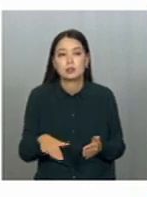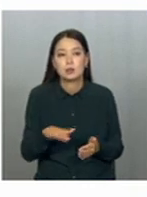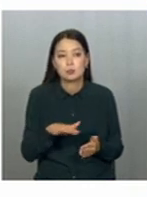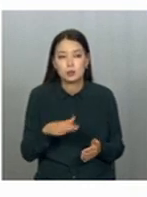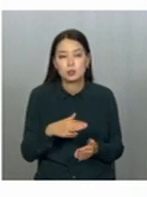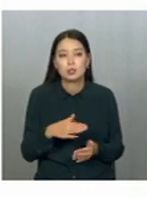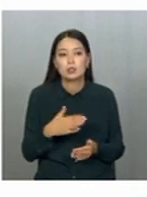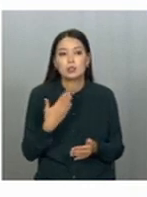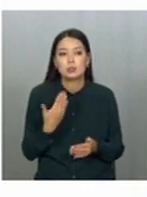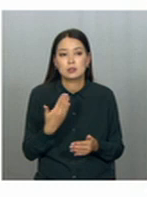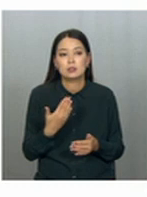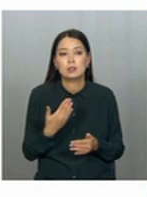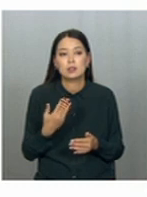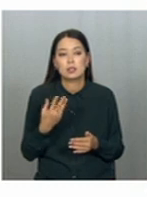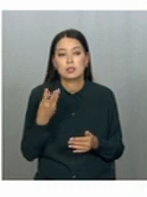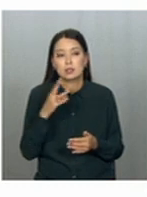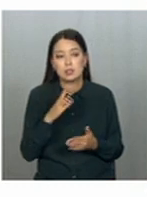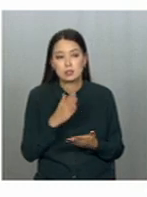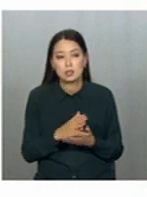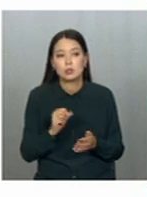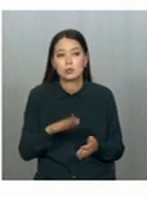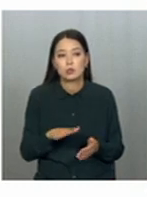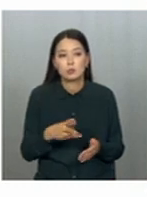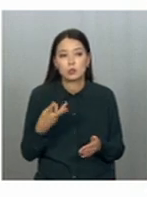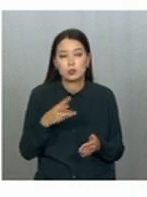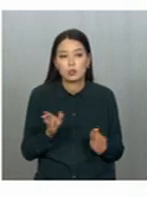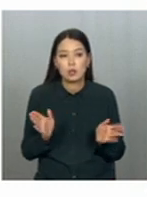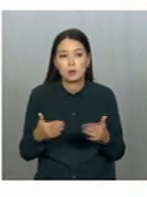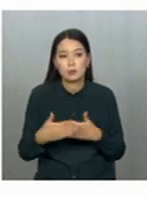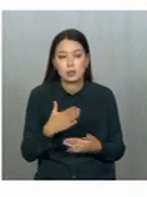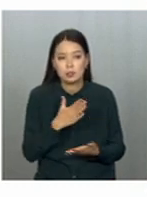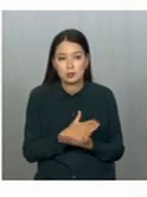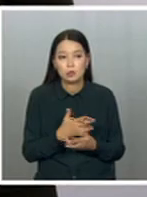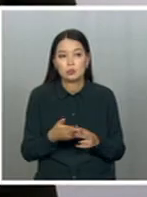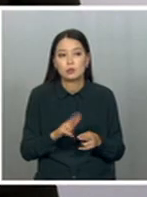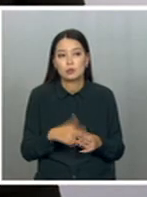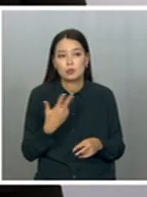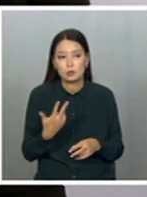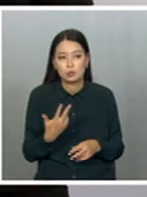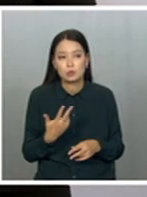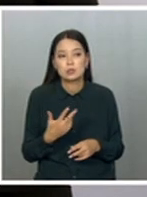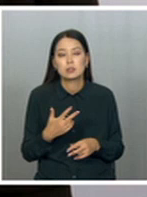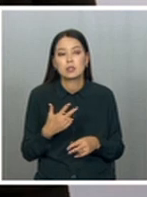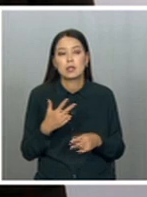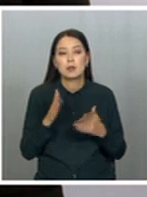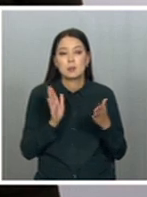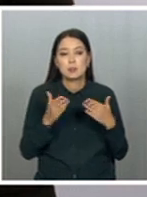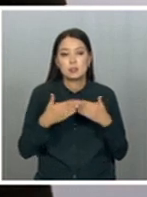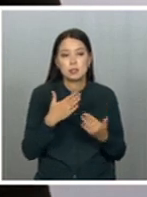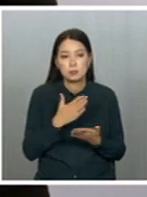3 қабырғасы бар, төменгі табанының 3 қабырғасы бар, және 3 бүйір қыры бар.